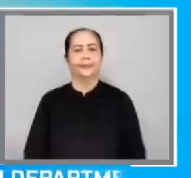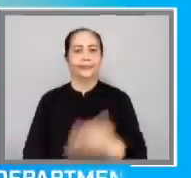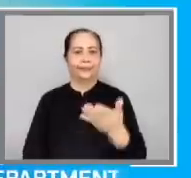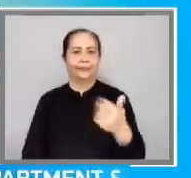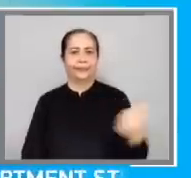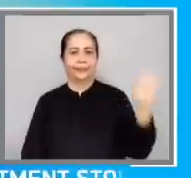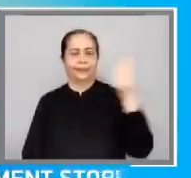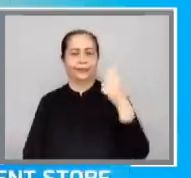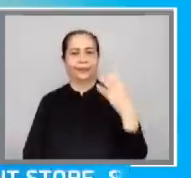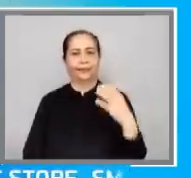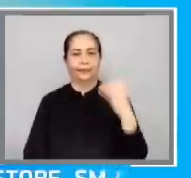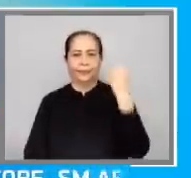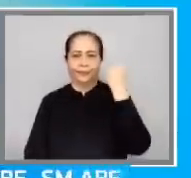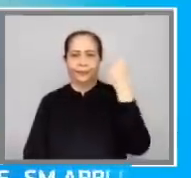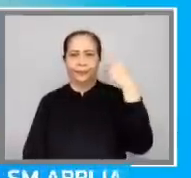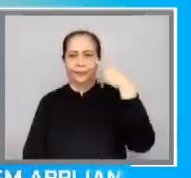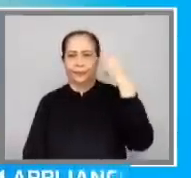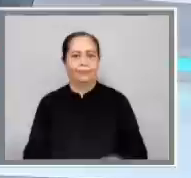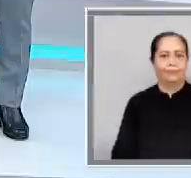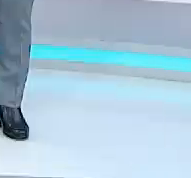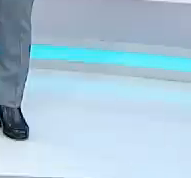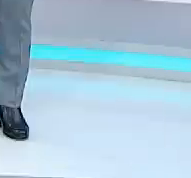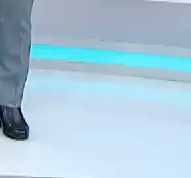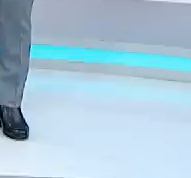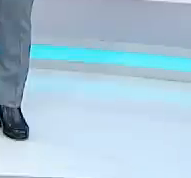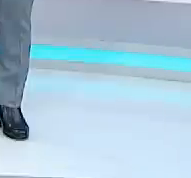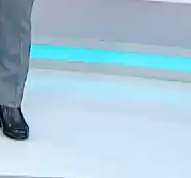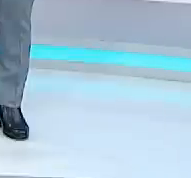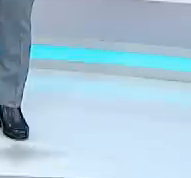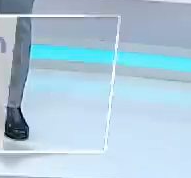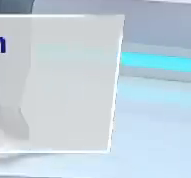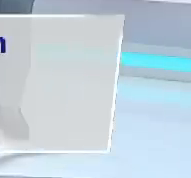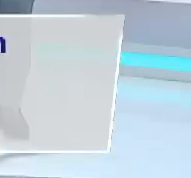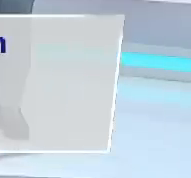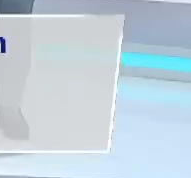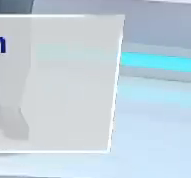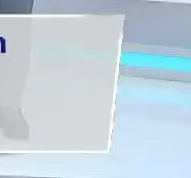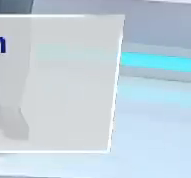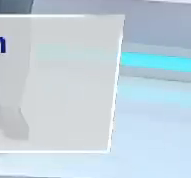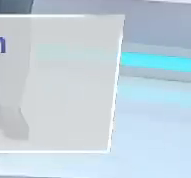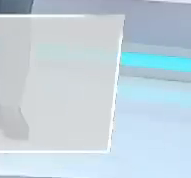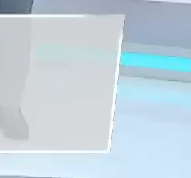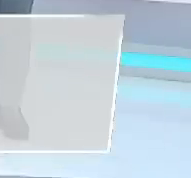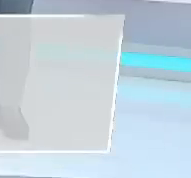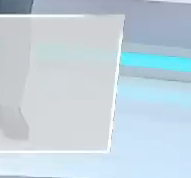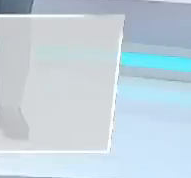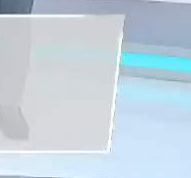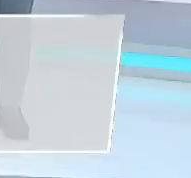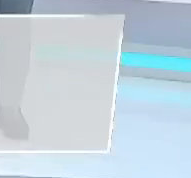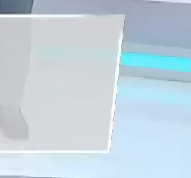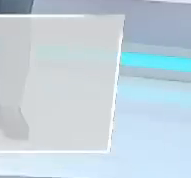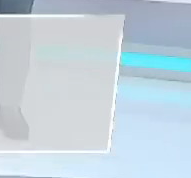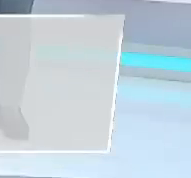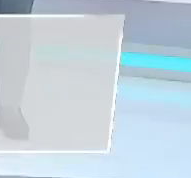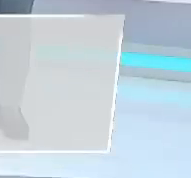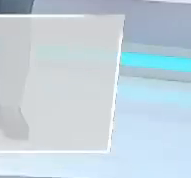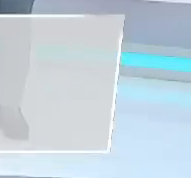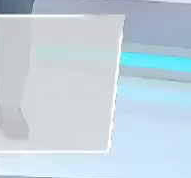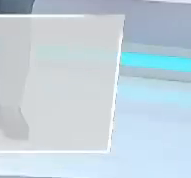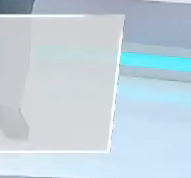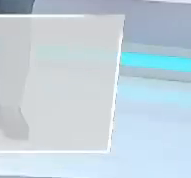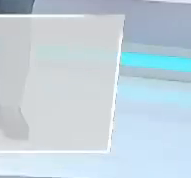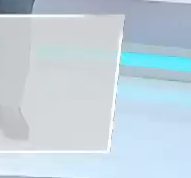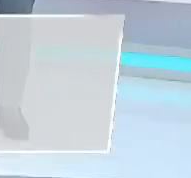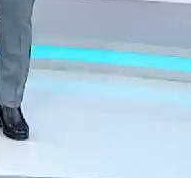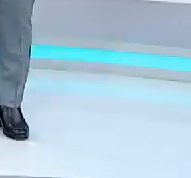Commissioner Gian Paolo Salvahan. At naway nabusog po kayo sa maiinit na balita sa oras na ito. Araw-araw pong tumutok